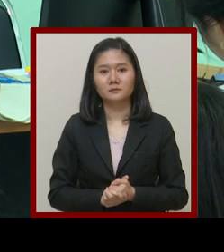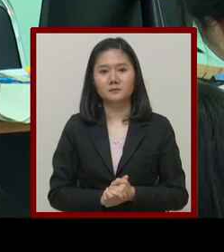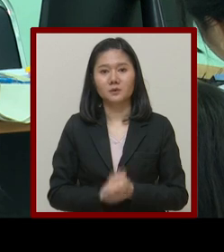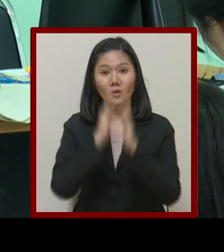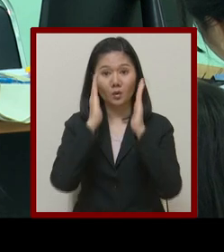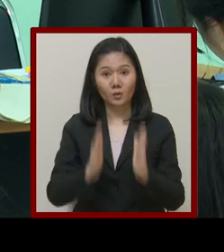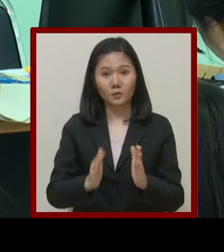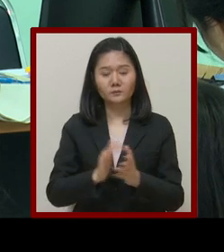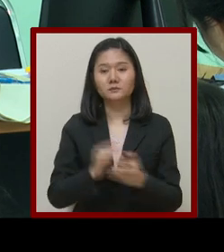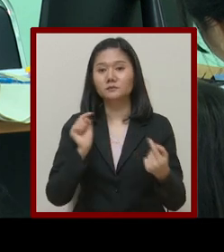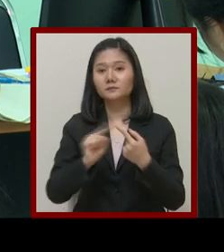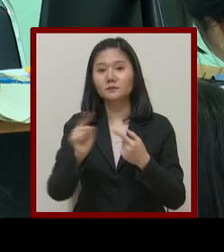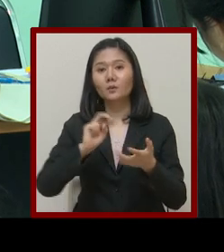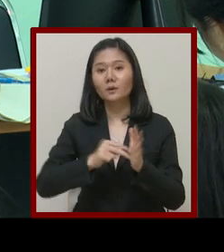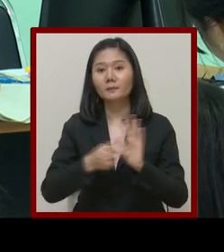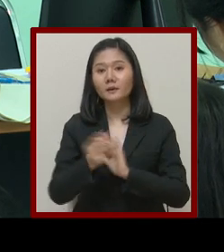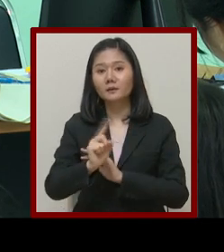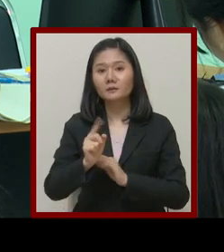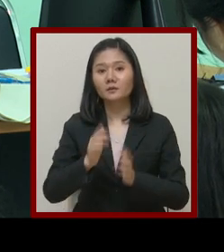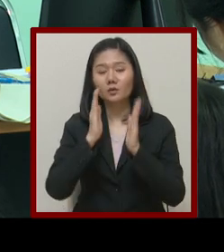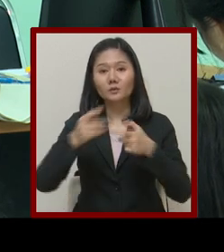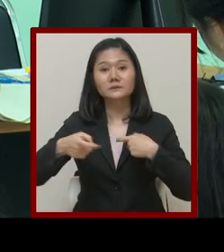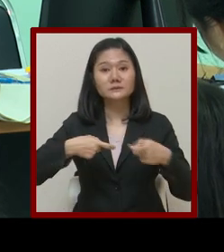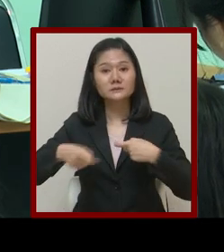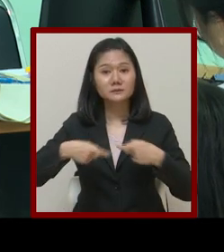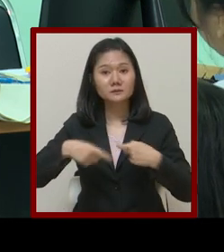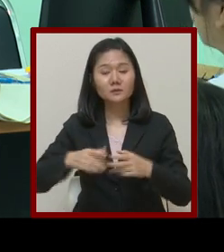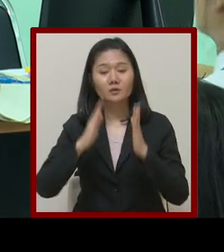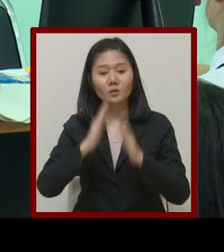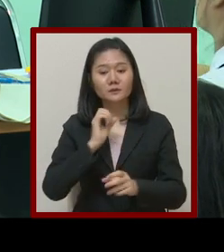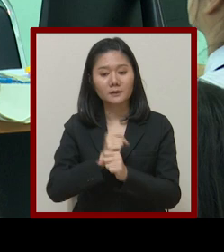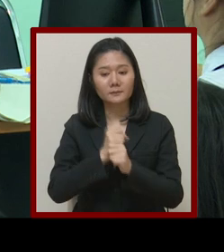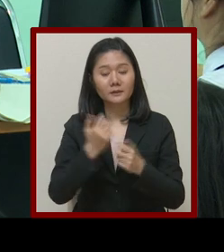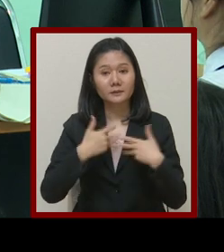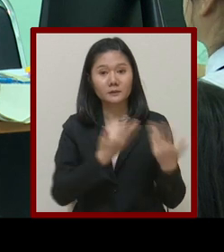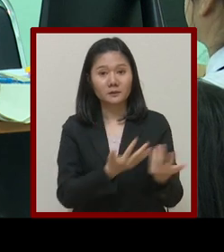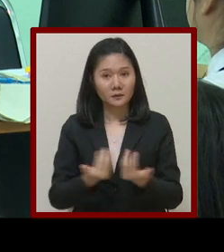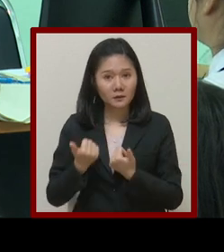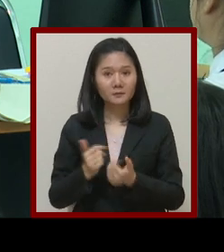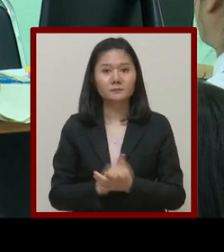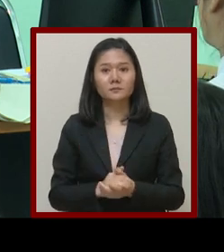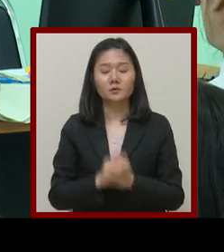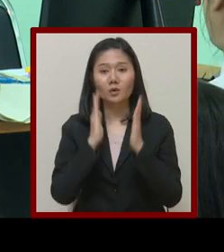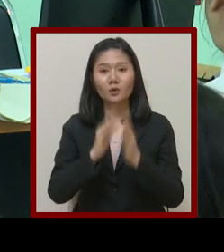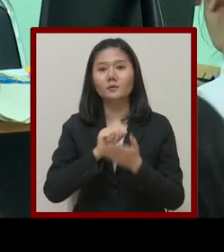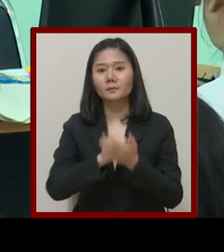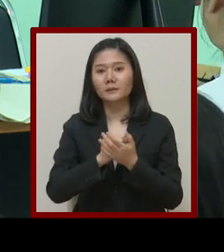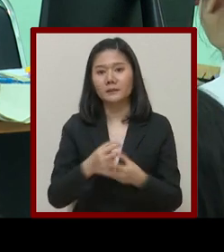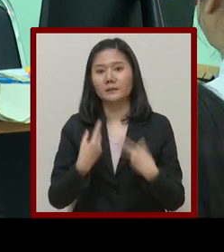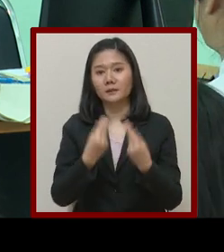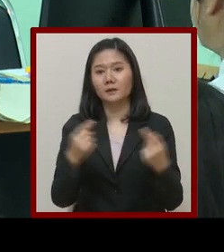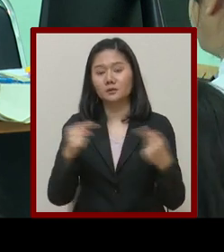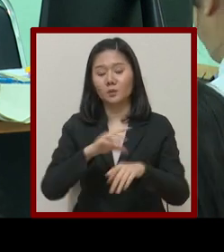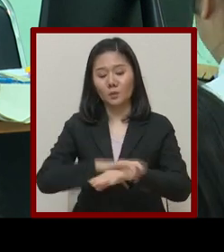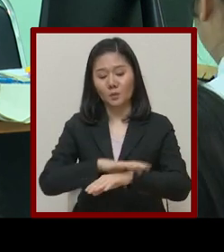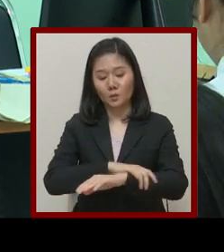บ ุคลากรในที่นี้หมายถึงตัวของผู้จัดการตัวของพนักงานต้อนรับแล้วก็ผู้ให้บริการใน